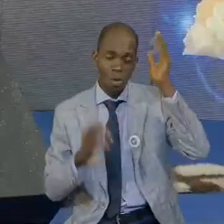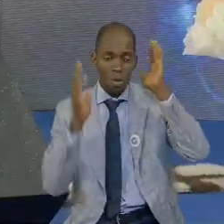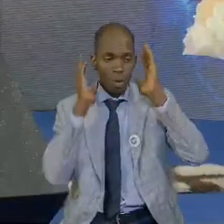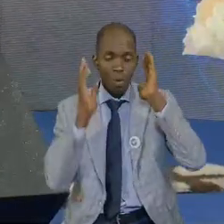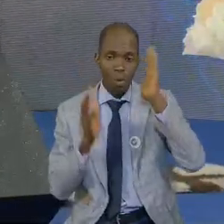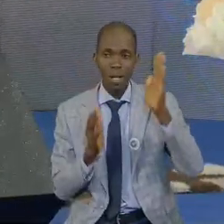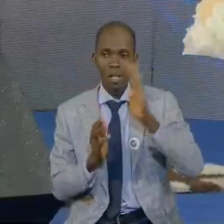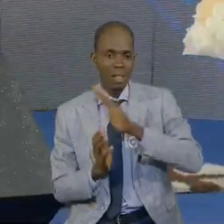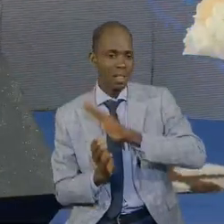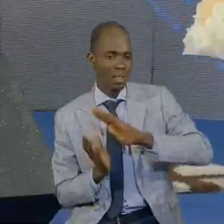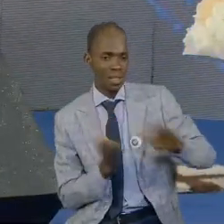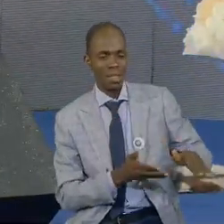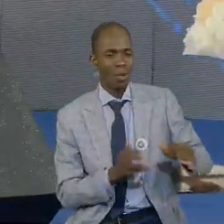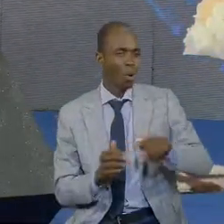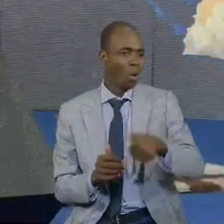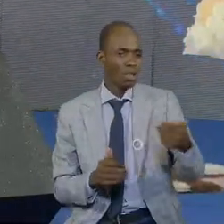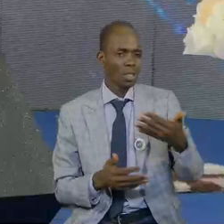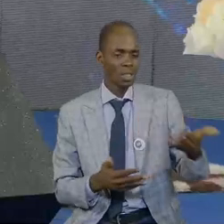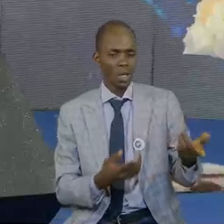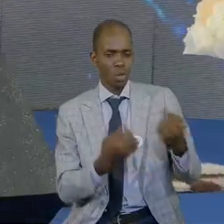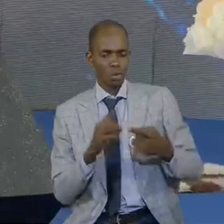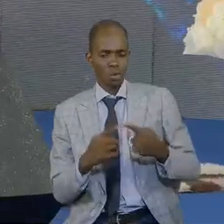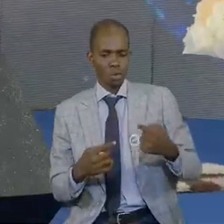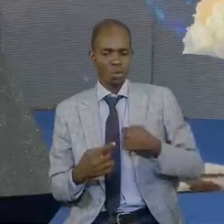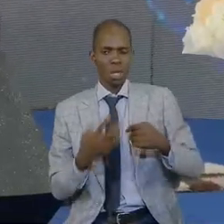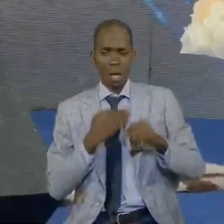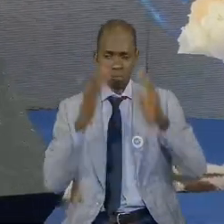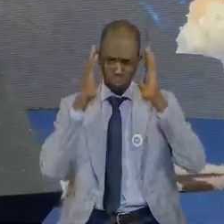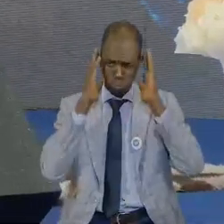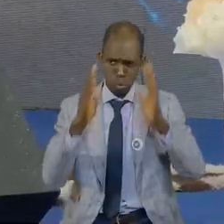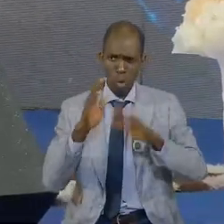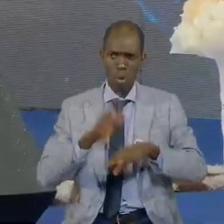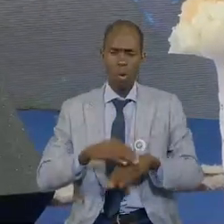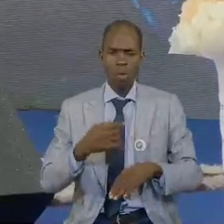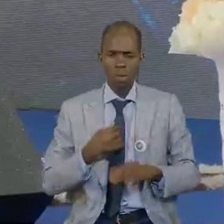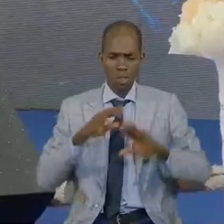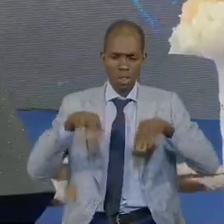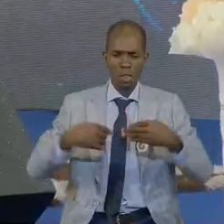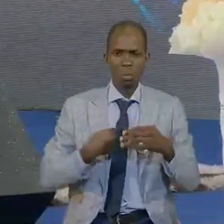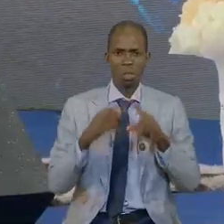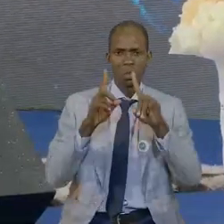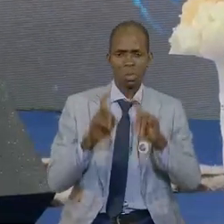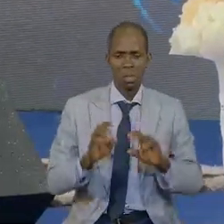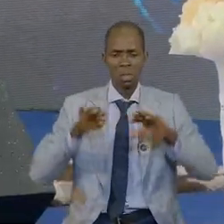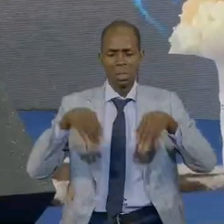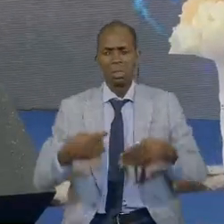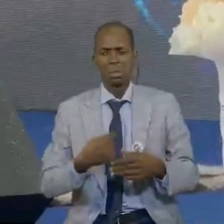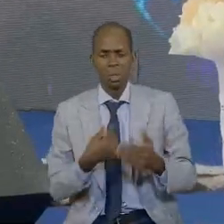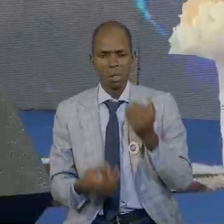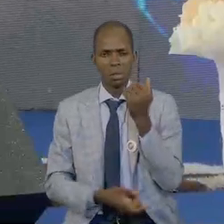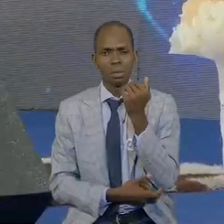assignment and come to me and concentrate on me and give me trial and give me temptation.